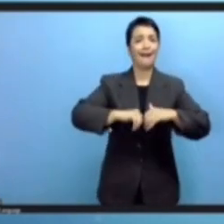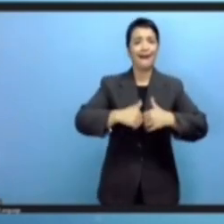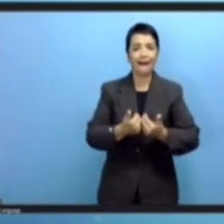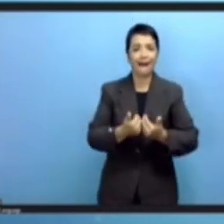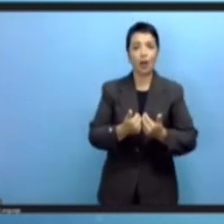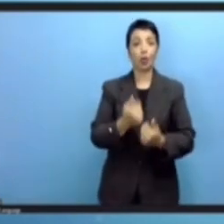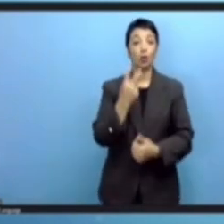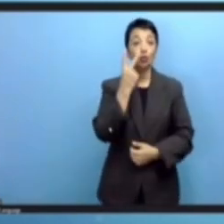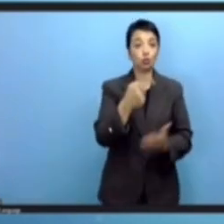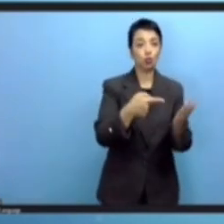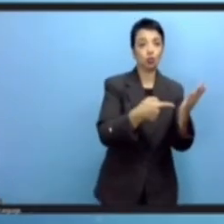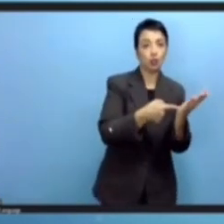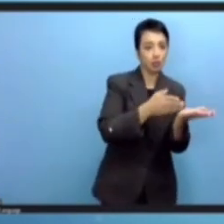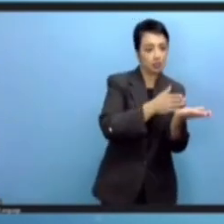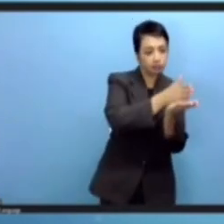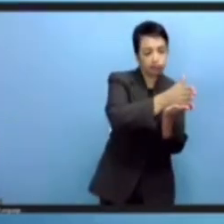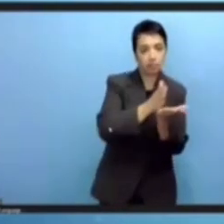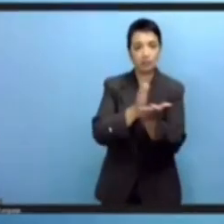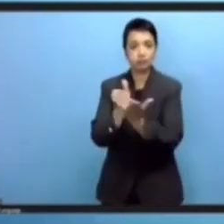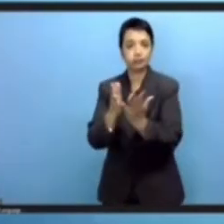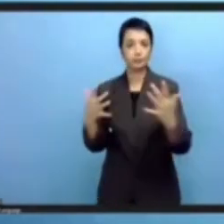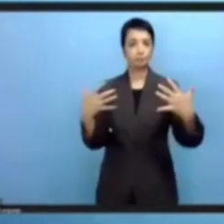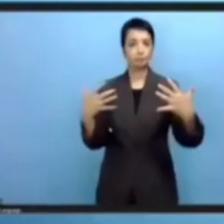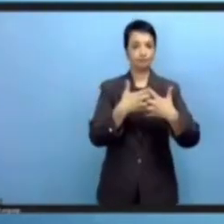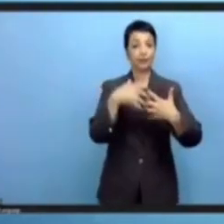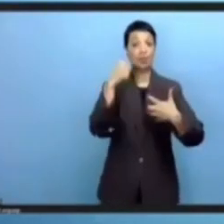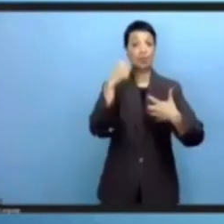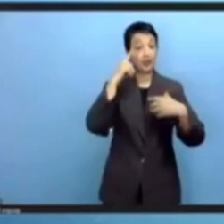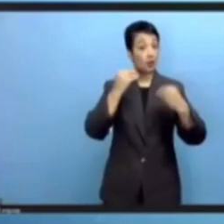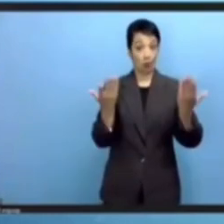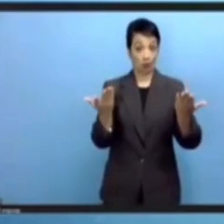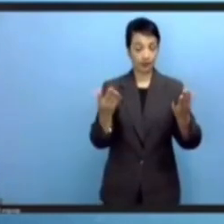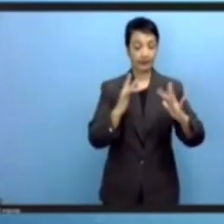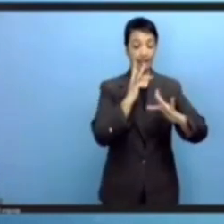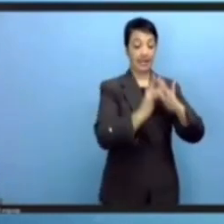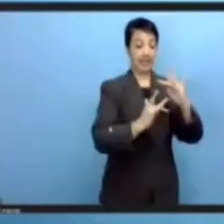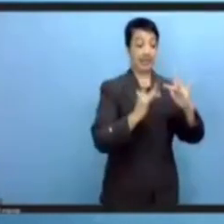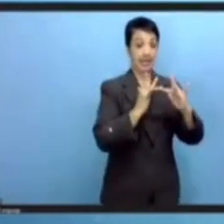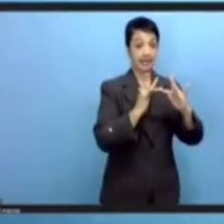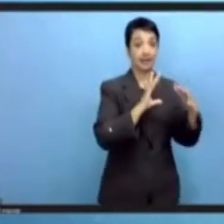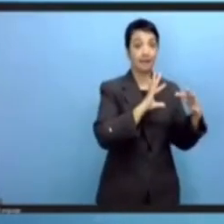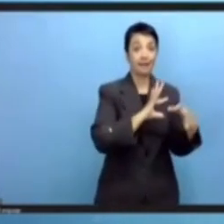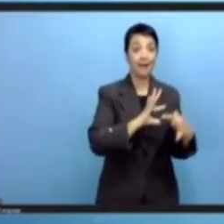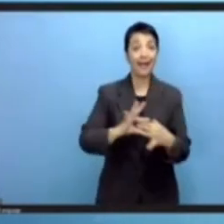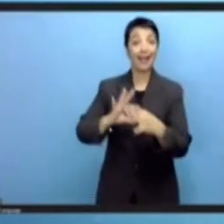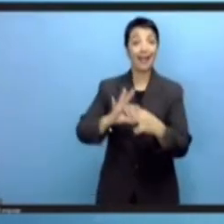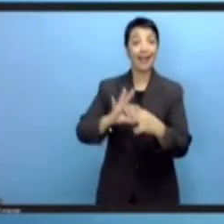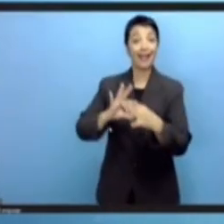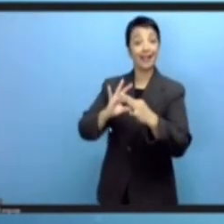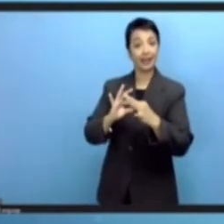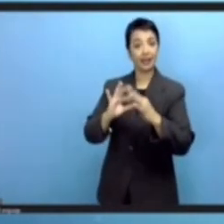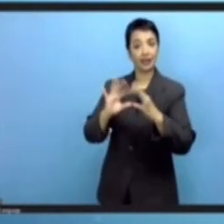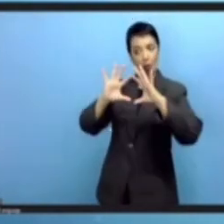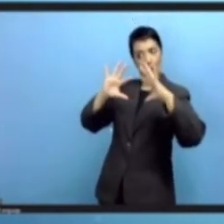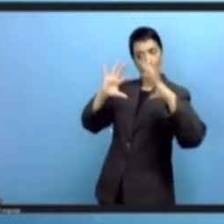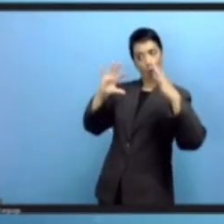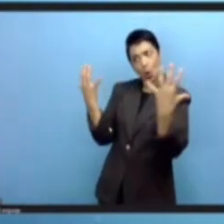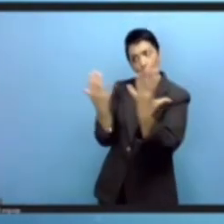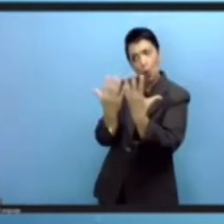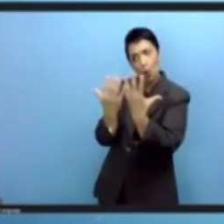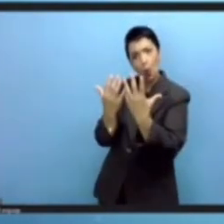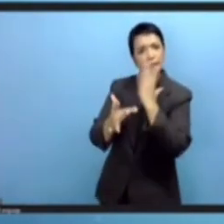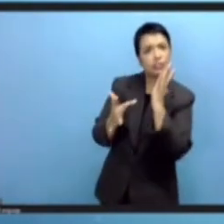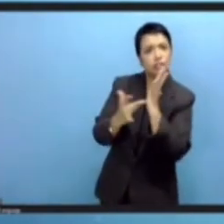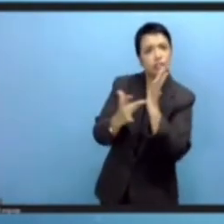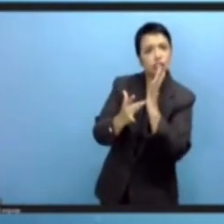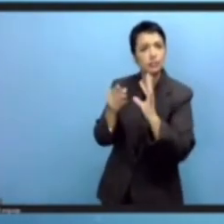comment on peut assurer la gouvernance des technologies numériques, pas seulement l'Internet, mais également tout ce